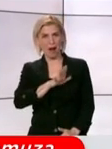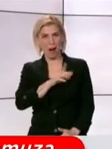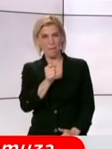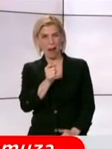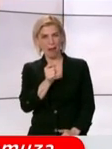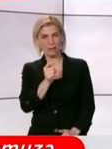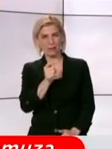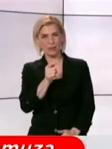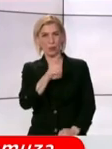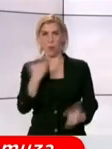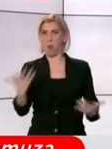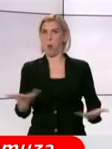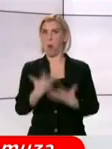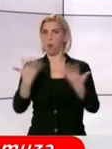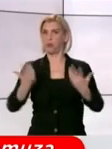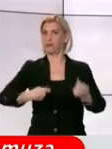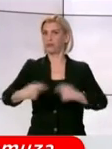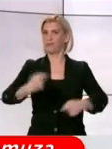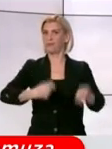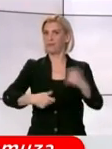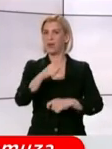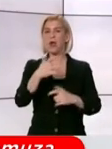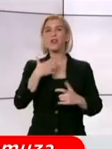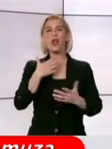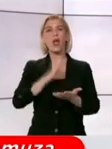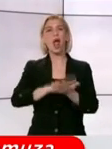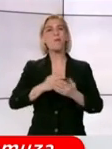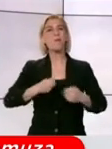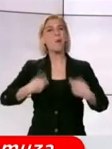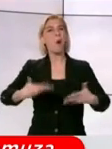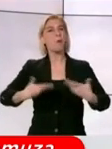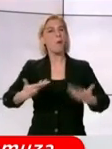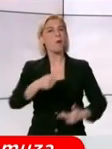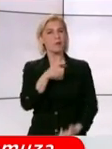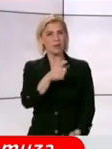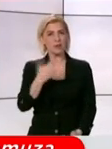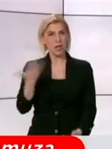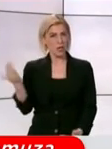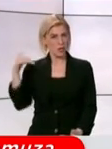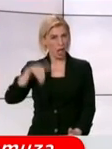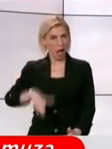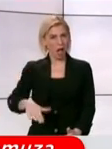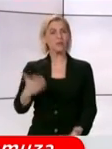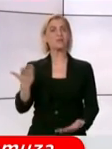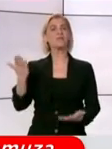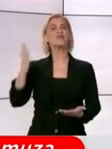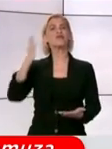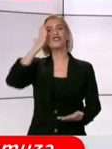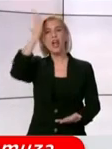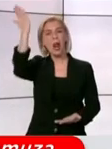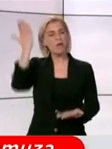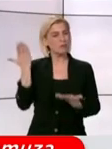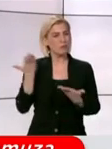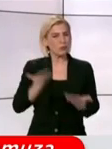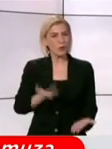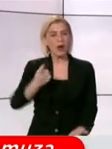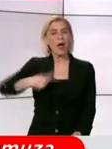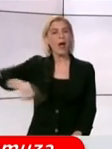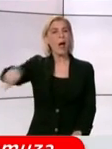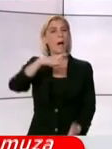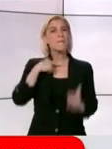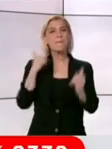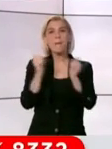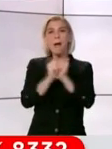kadar bonkör bir insan, eli açık bir insan aramıza gelmiş, buraya şeref vermiş. Biz şimdi hep beraber niye bu 10